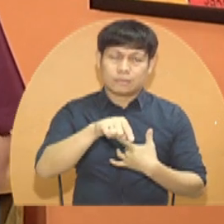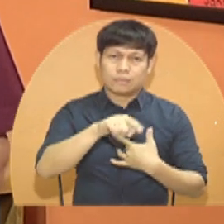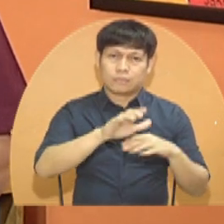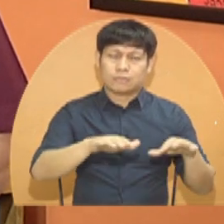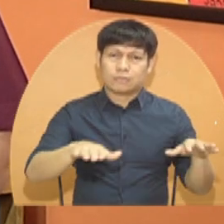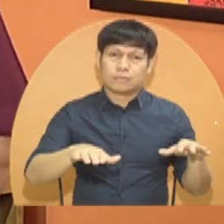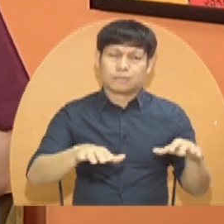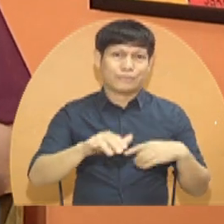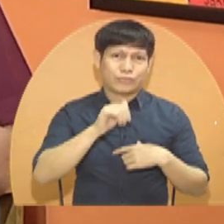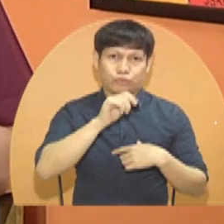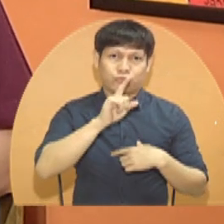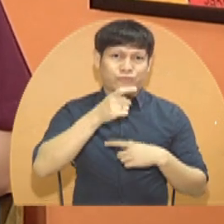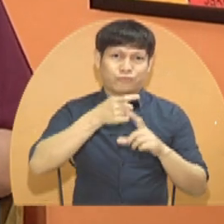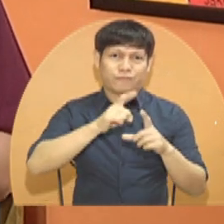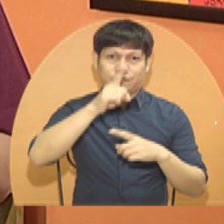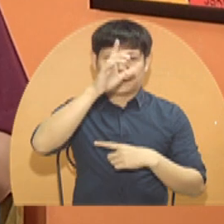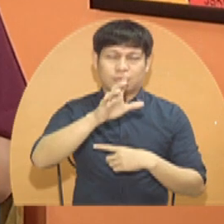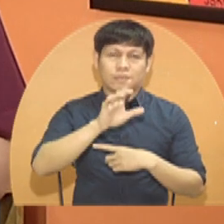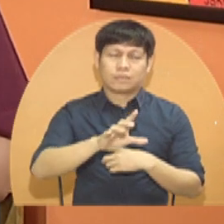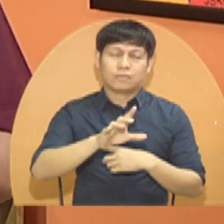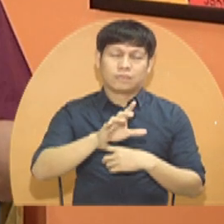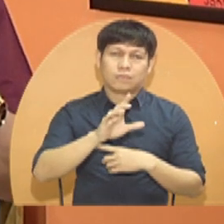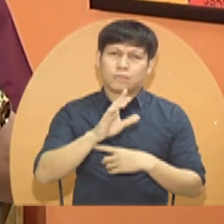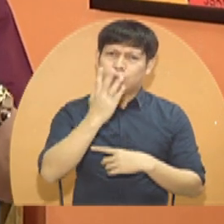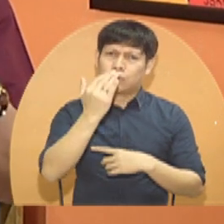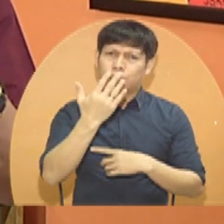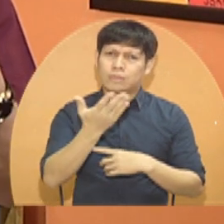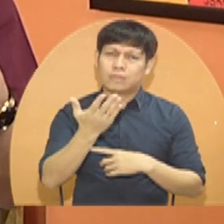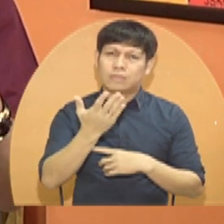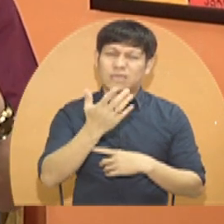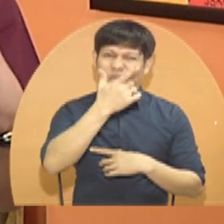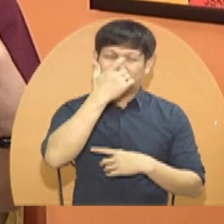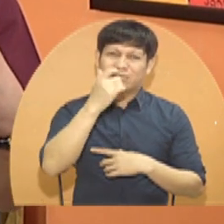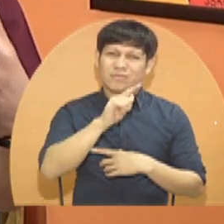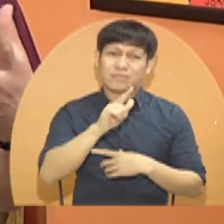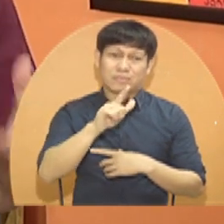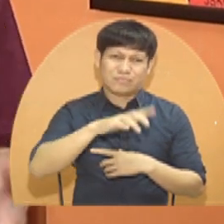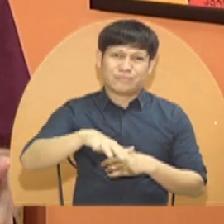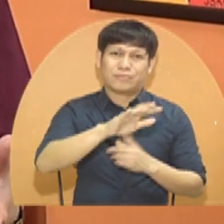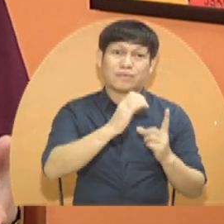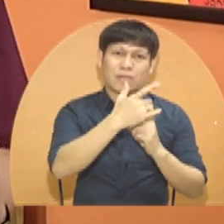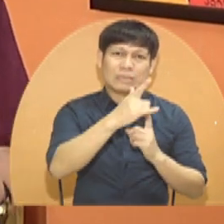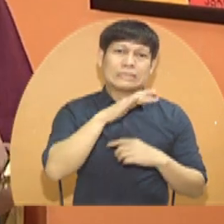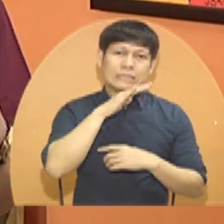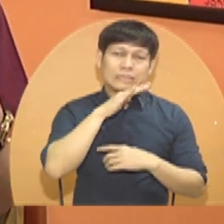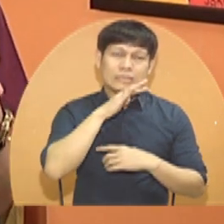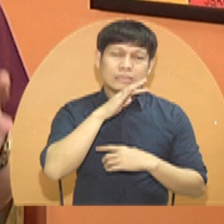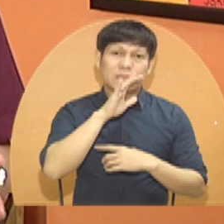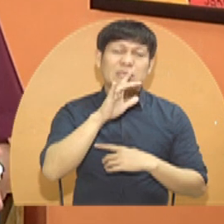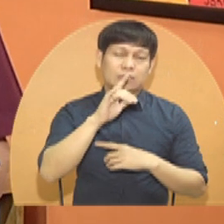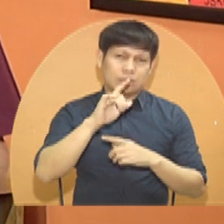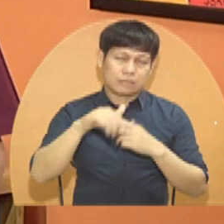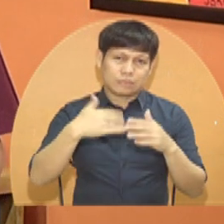mga bata ay hindi naman nanggagaling sa Panginoon lamang yan. Iyan ay kung magka minsan nanggagaling sa ating kapaligiran at kung